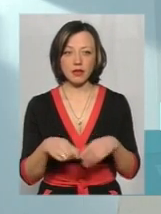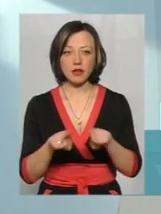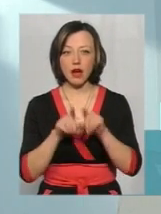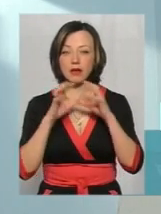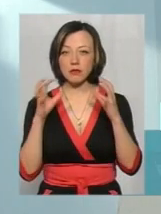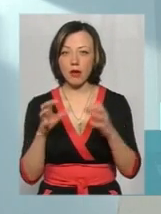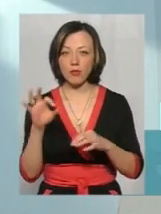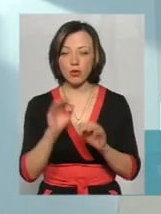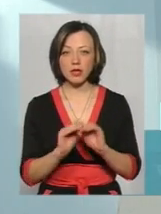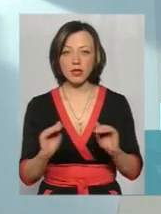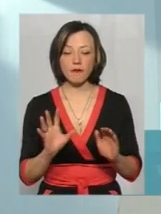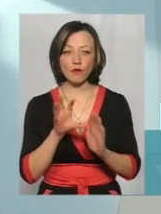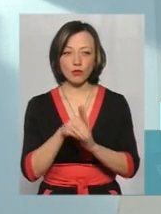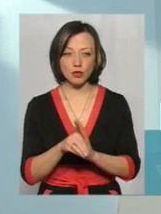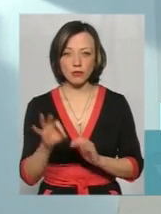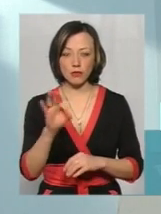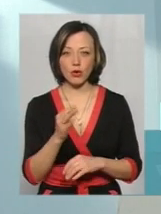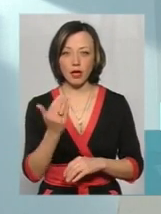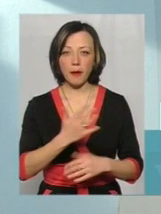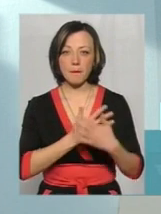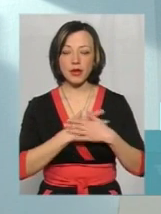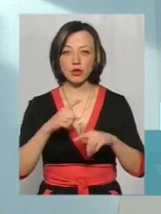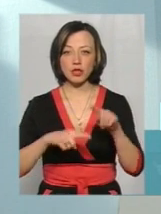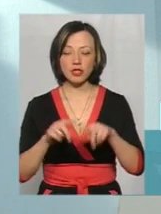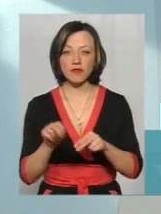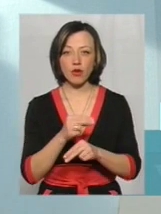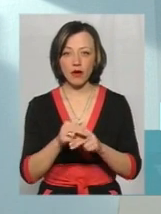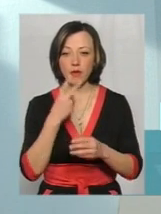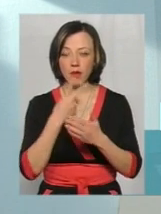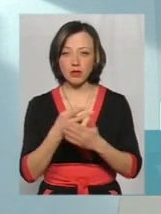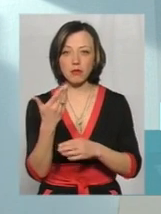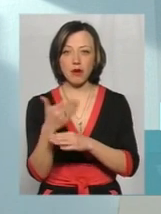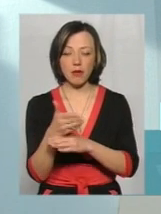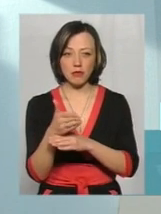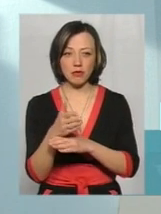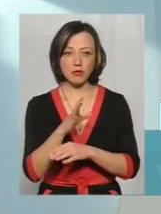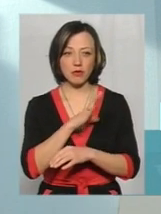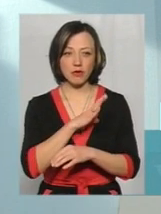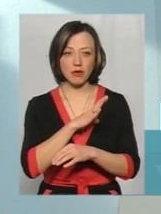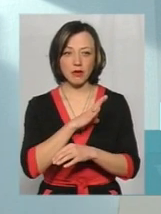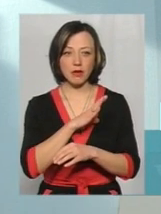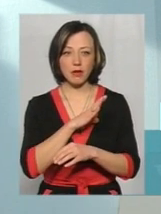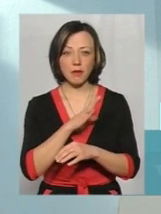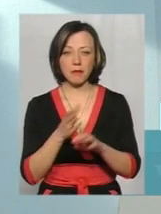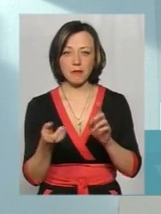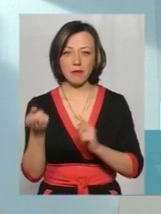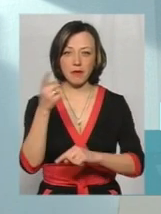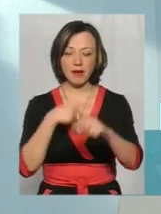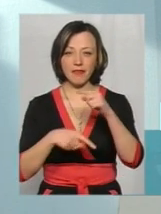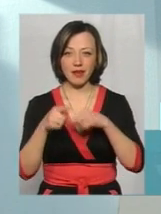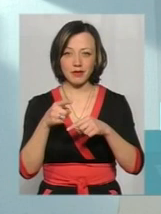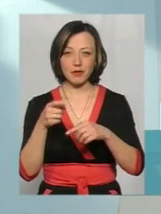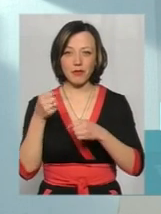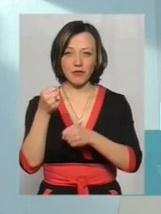про дітей, в тому числі про їх патріотичне виховання. А ви бачили, що прапор був перевернутий і повішений,